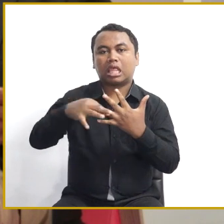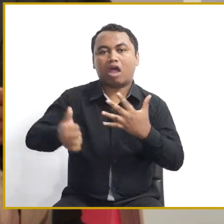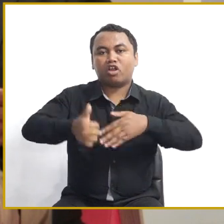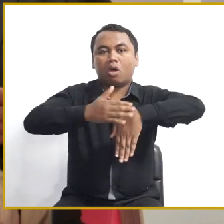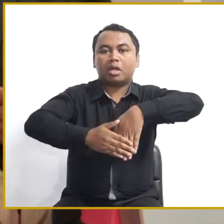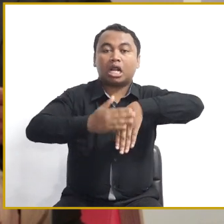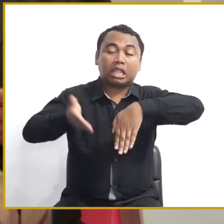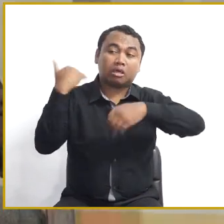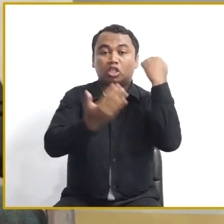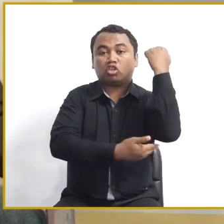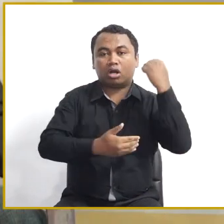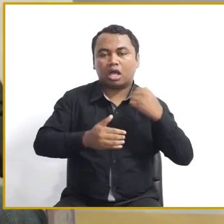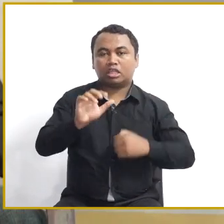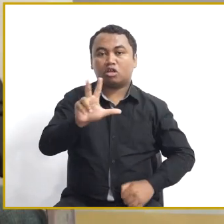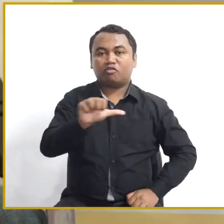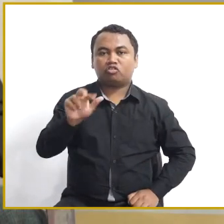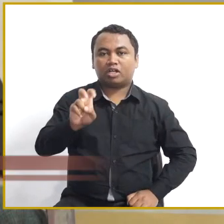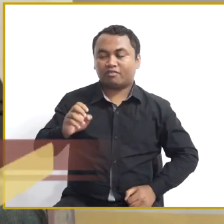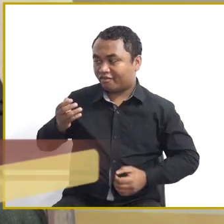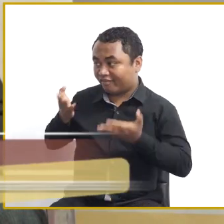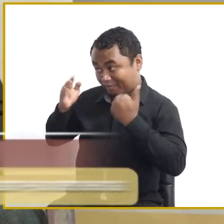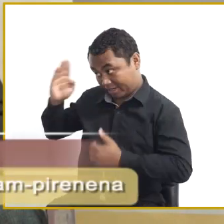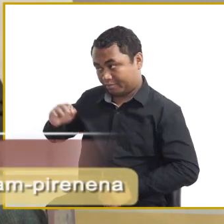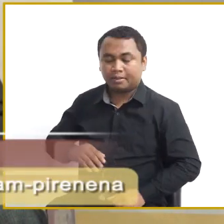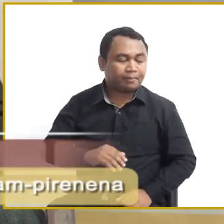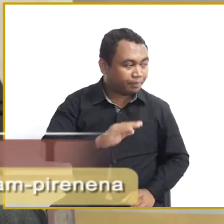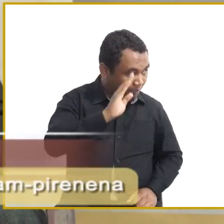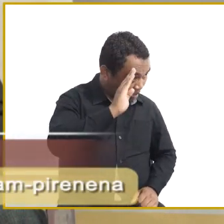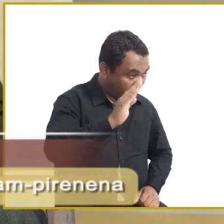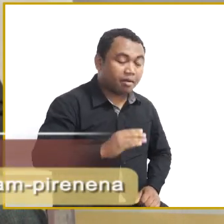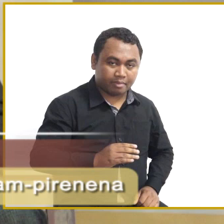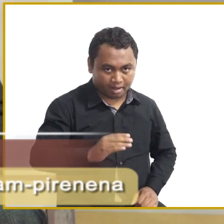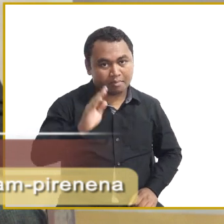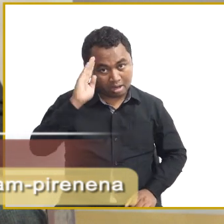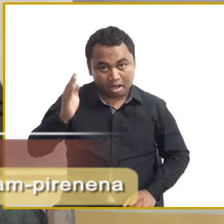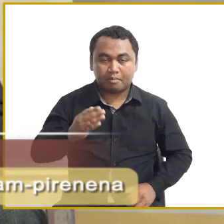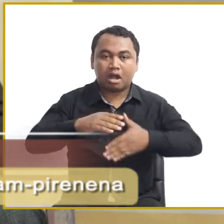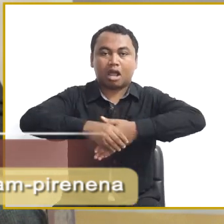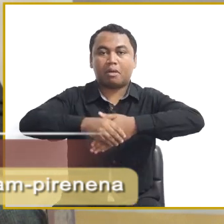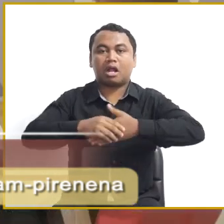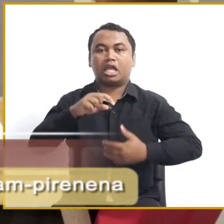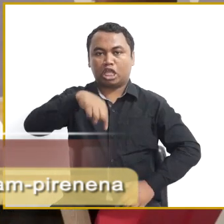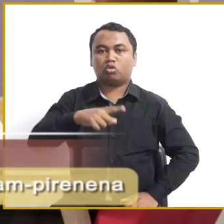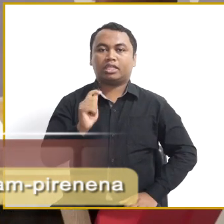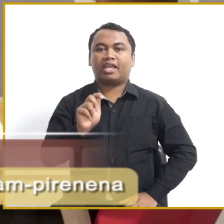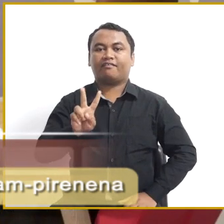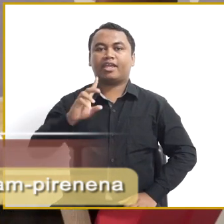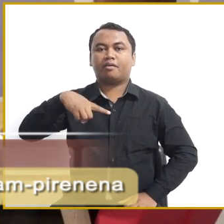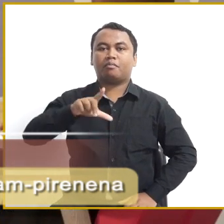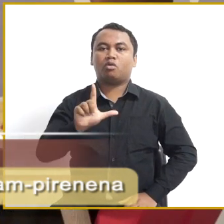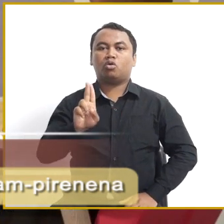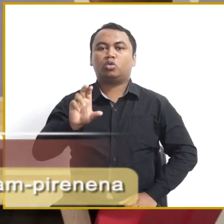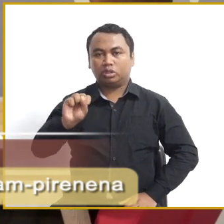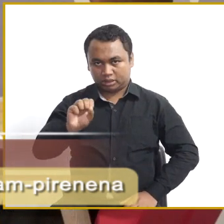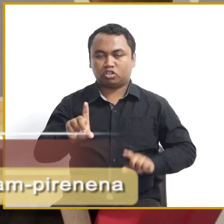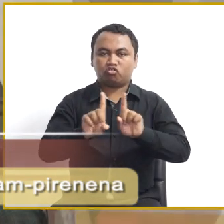sy 2020. Miaraba anao Patrick. Dia miarahaba ihany ko tsika namana ato amin'ny TV Plus Abraham Razafy,